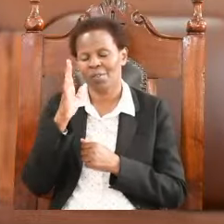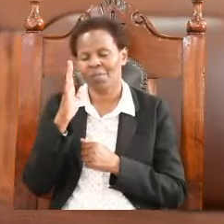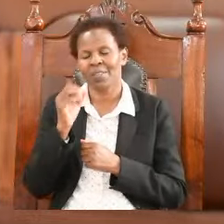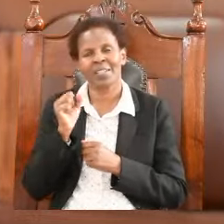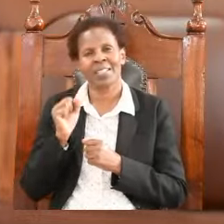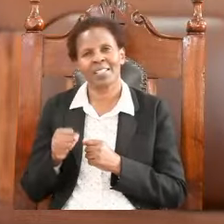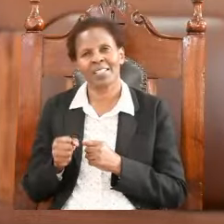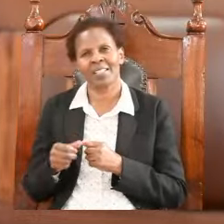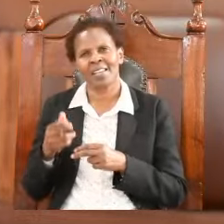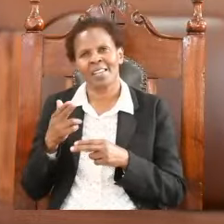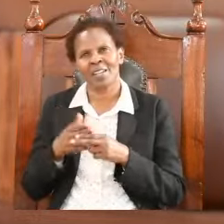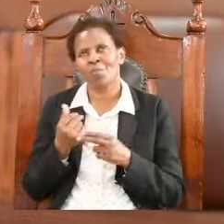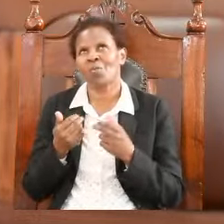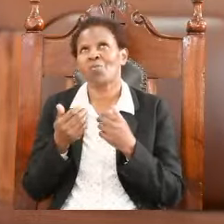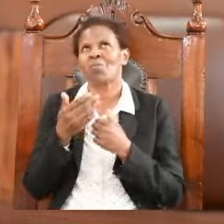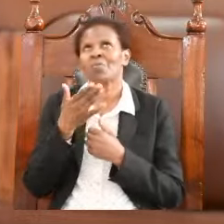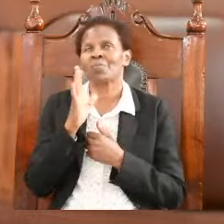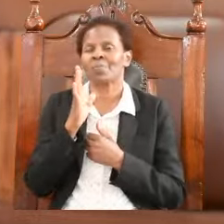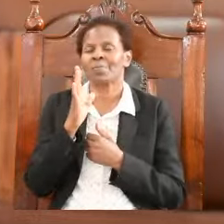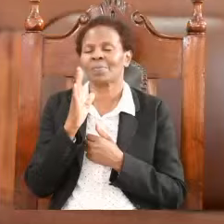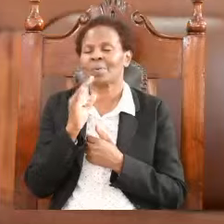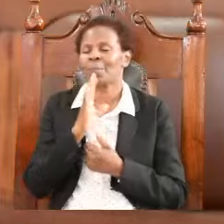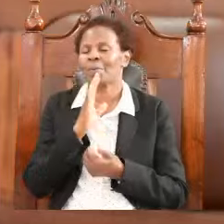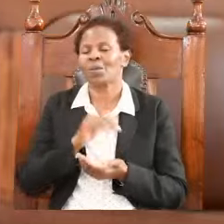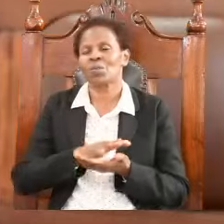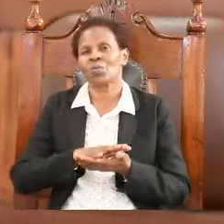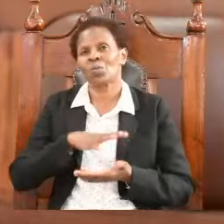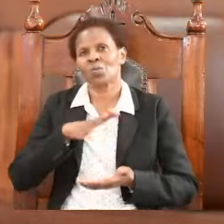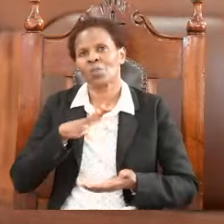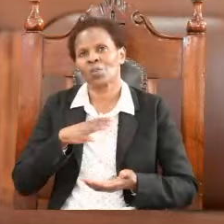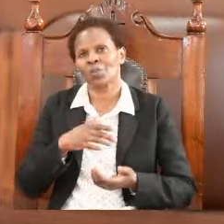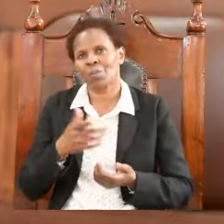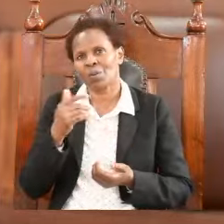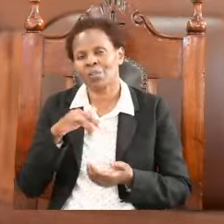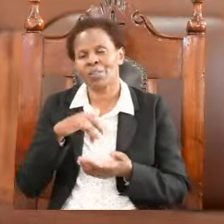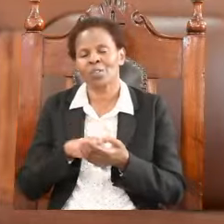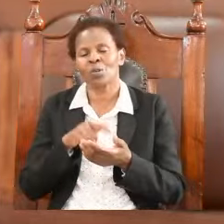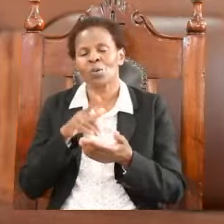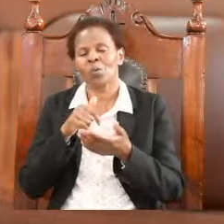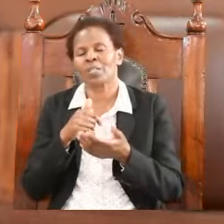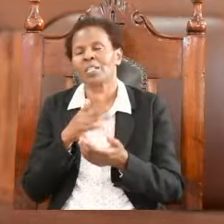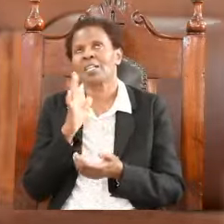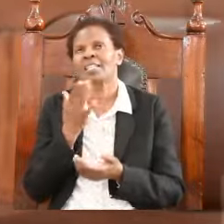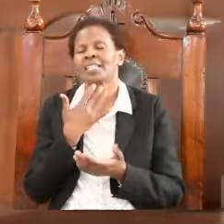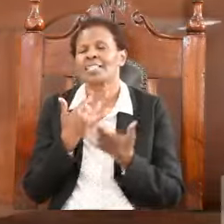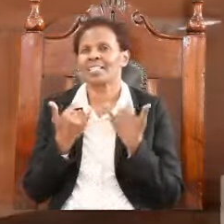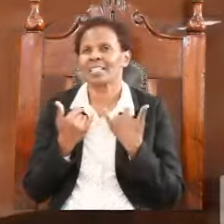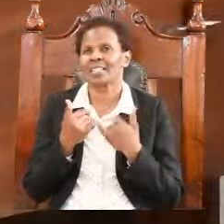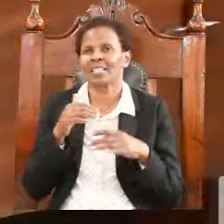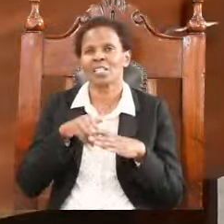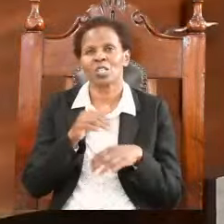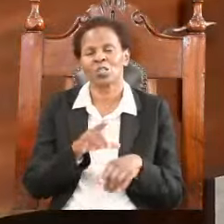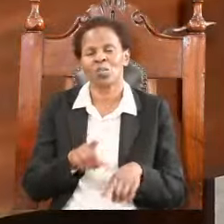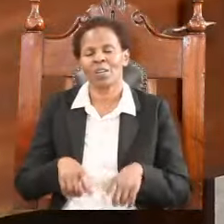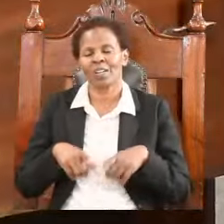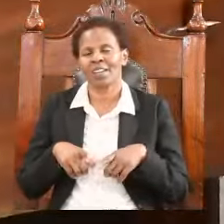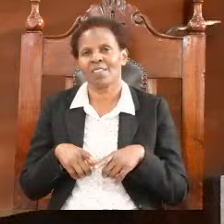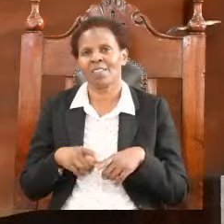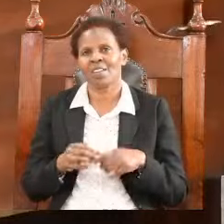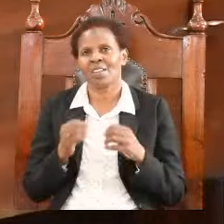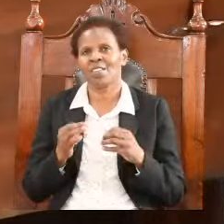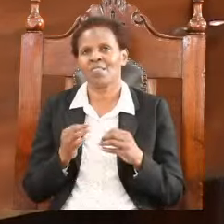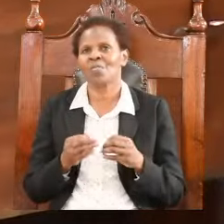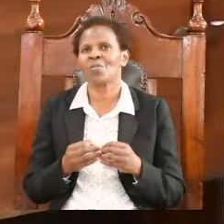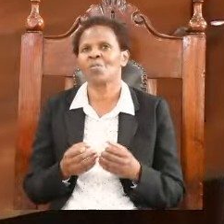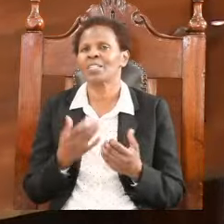detiragwe to, retu alia gai, neriorera atugirio, netadogwa neguwa gai edaga, motorera ine waku, ogeda kogea na